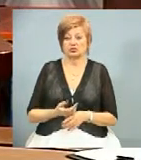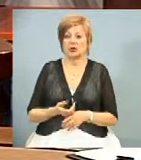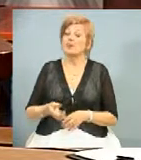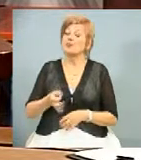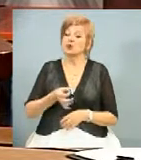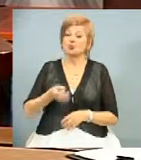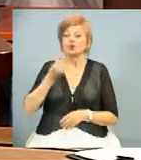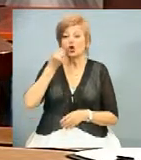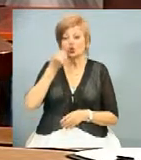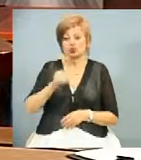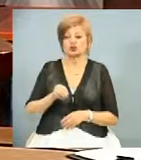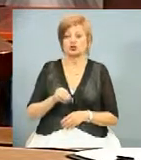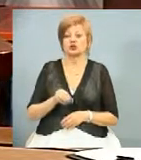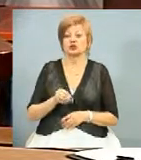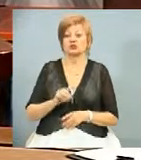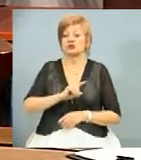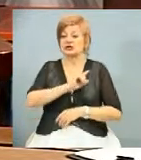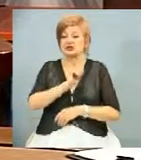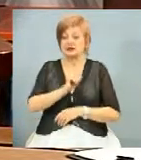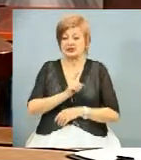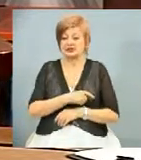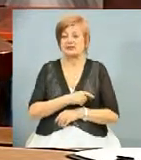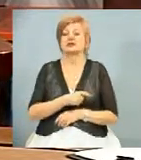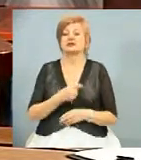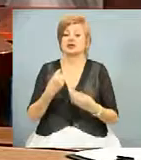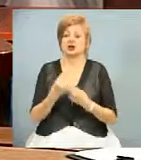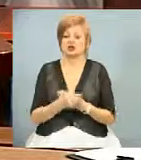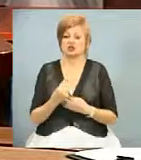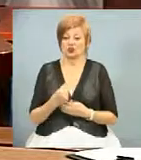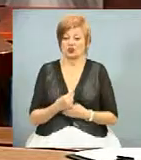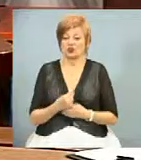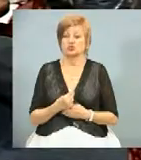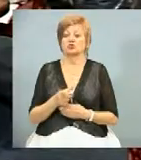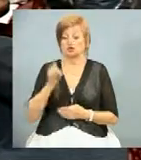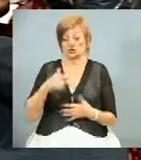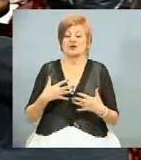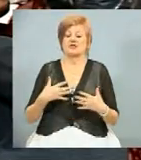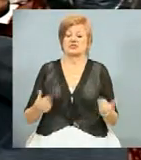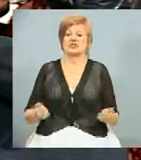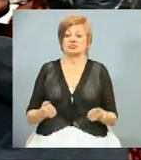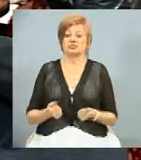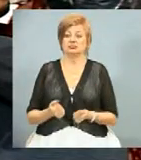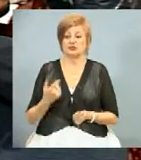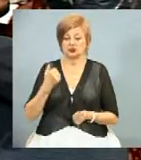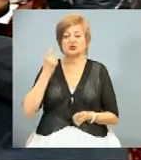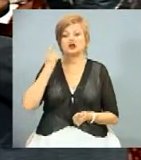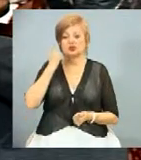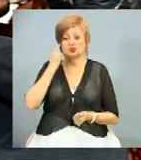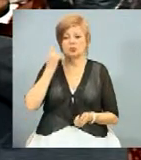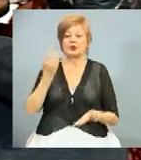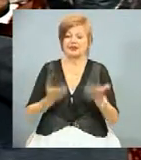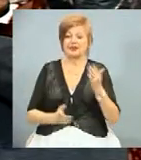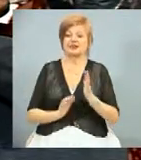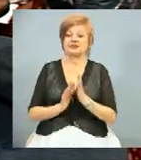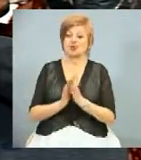що, рослини можуть бути рядом здорові. Я ще думаю, що дивись, якщо